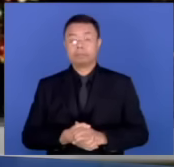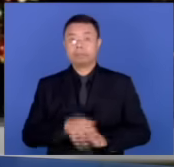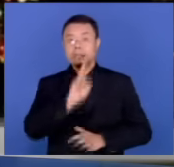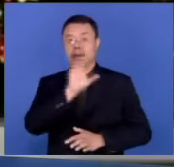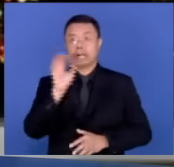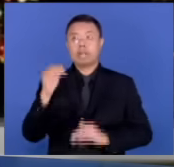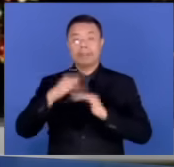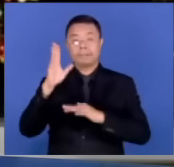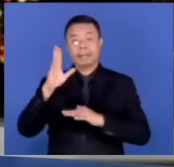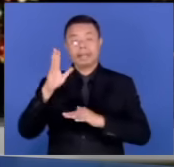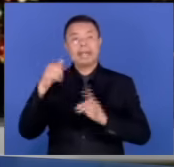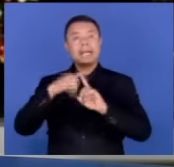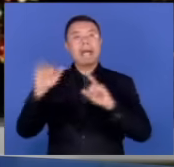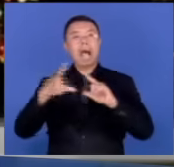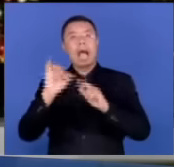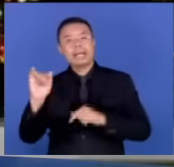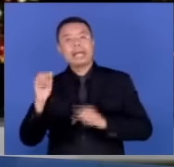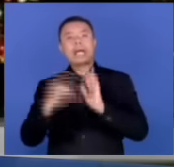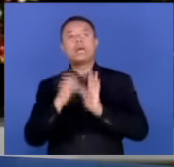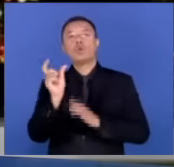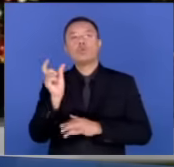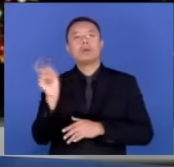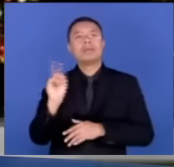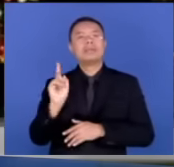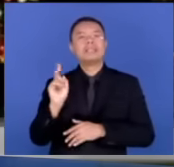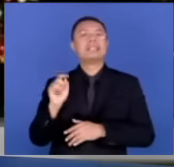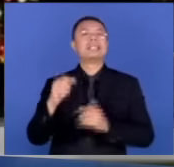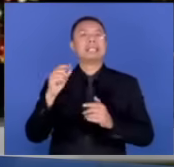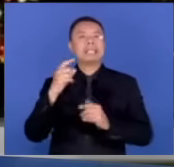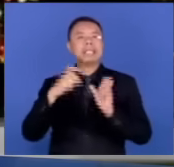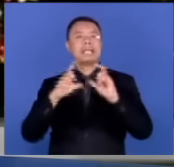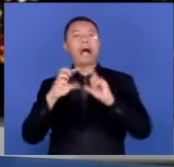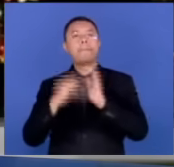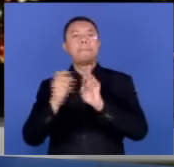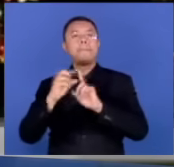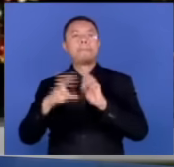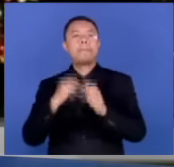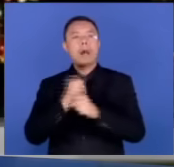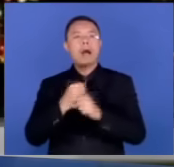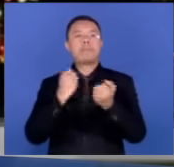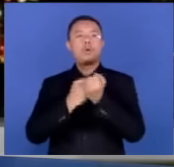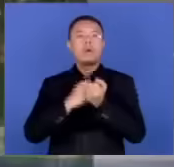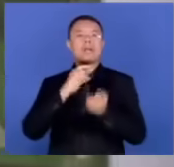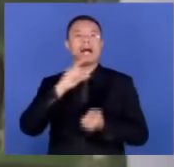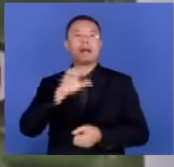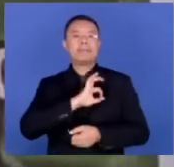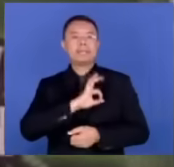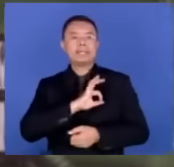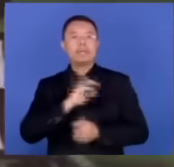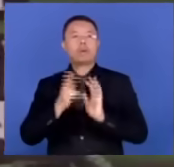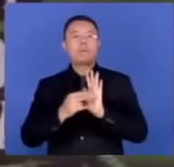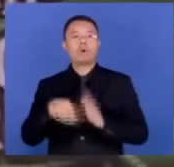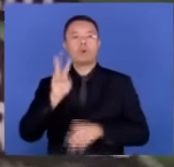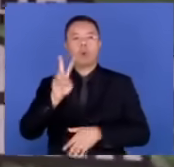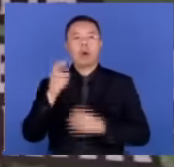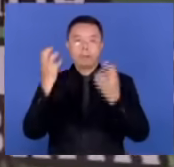Ratusan Kiai Nahdlatul Ulama atau NU di Sampang, Jawa Timur menyatakan dukungannya kepada pasangan Capres dan Cawapres nomor urut